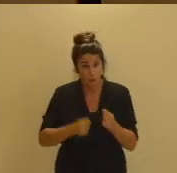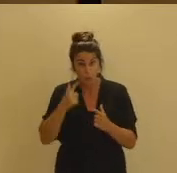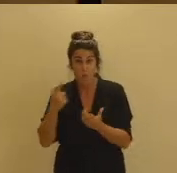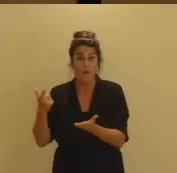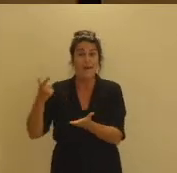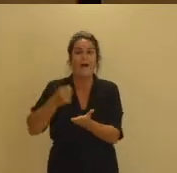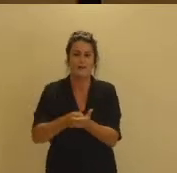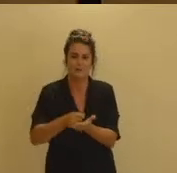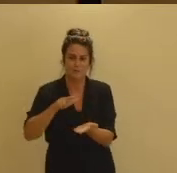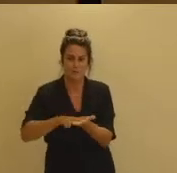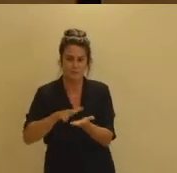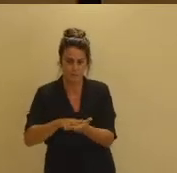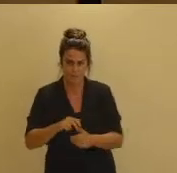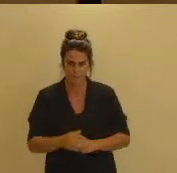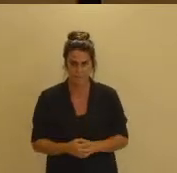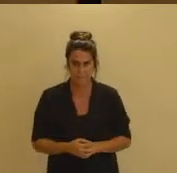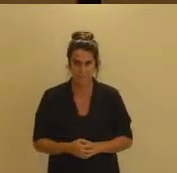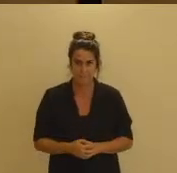logement.